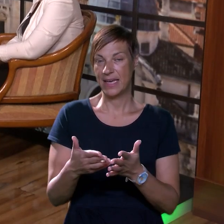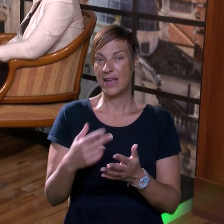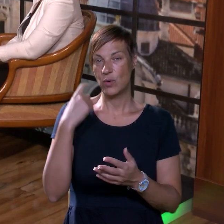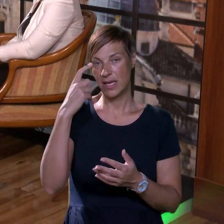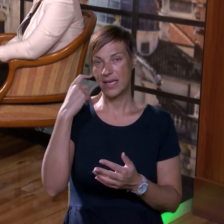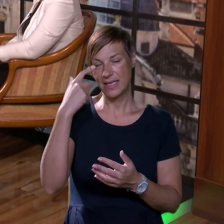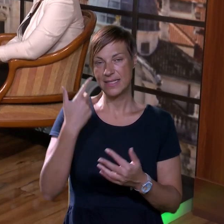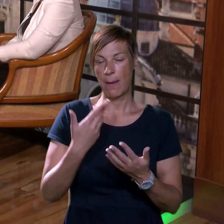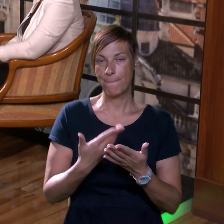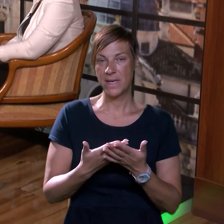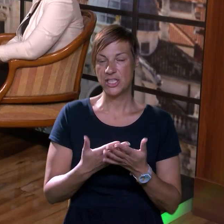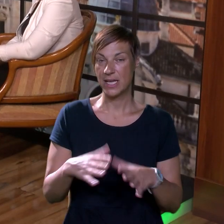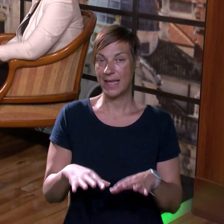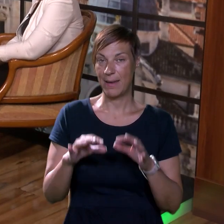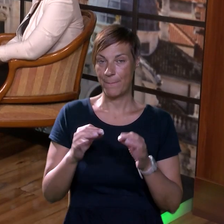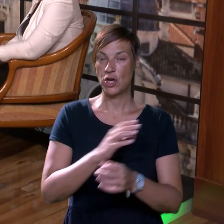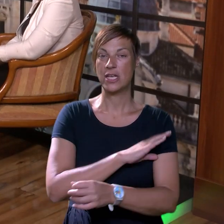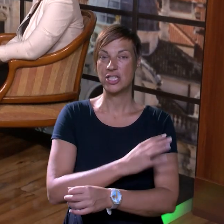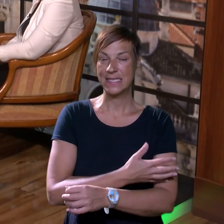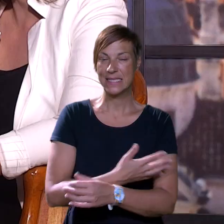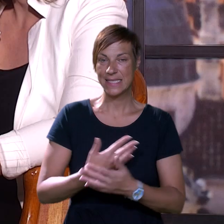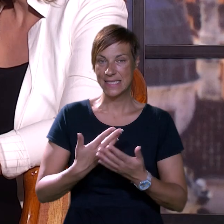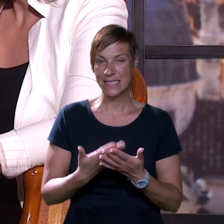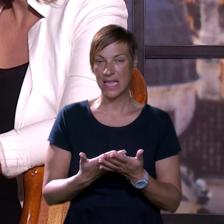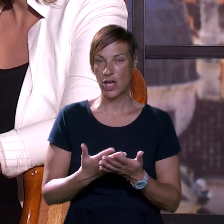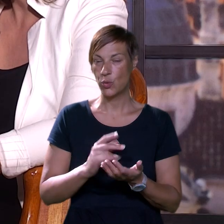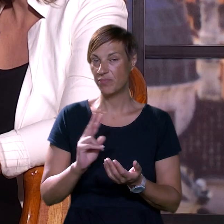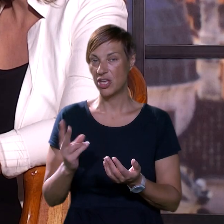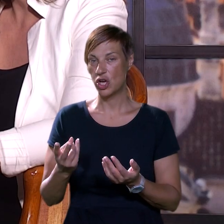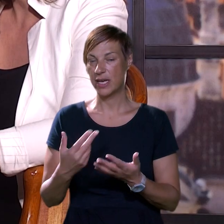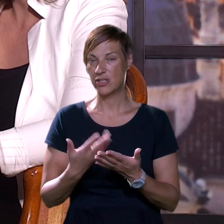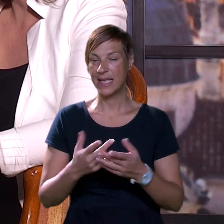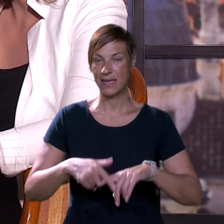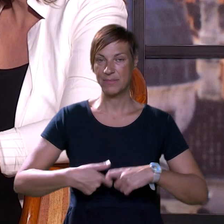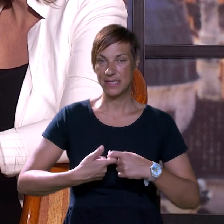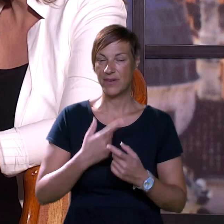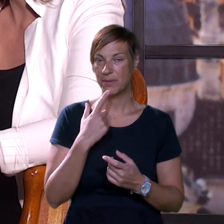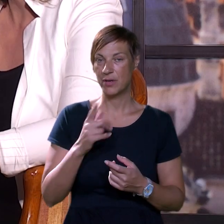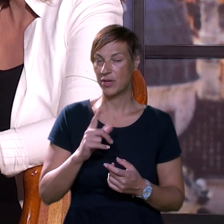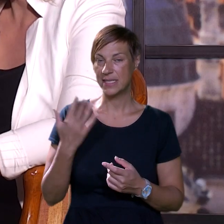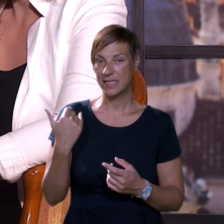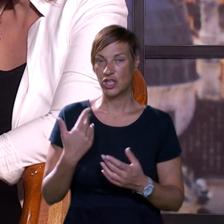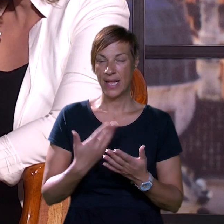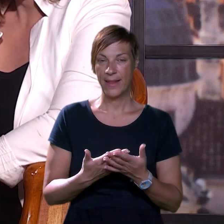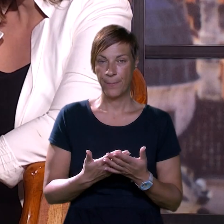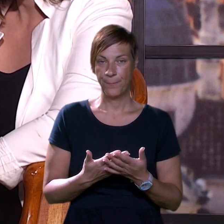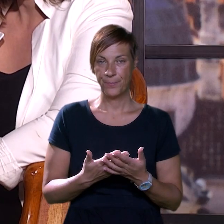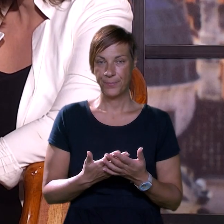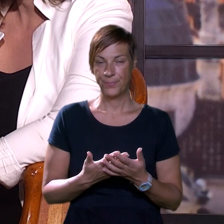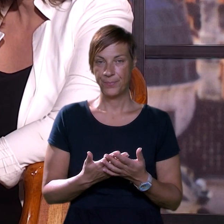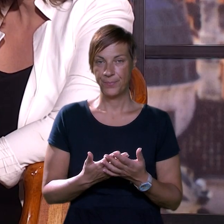i razmišljati i pronašli ste snagu možda i okrenuli se nekim stvarima koje niste do tada.